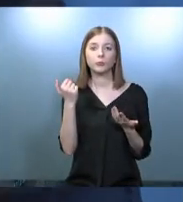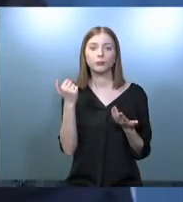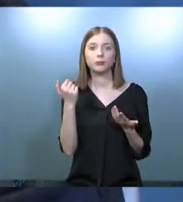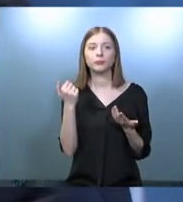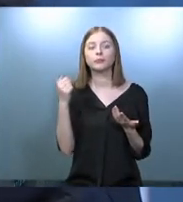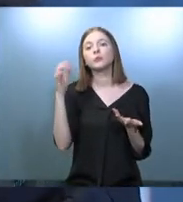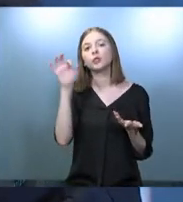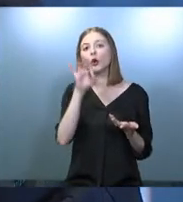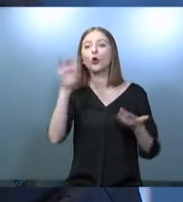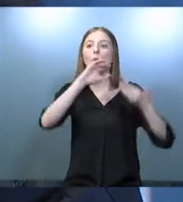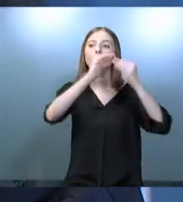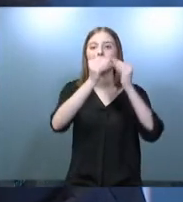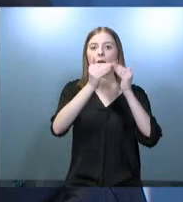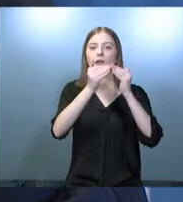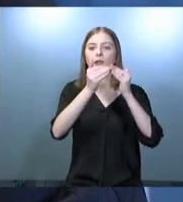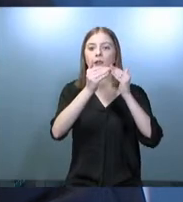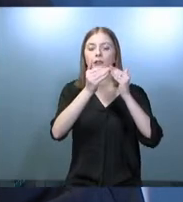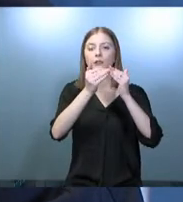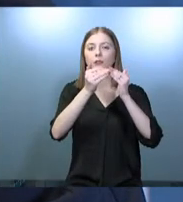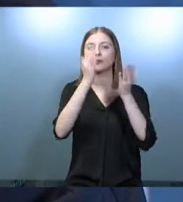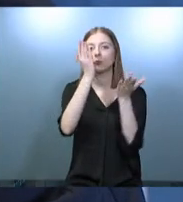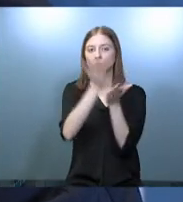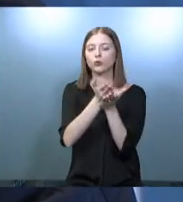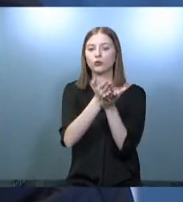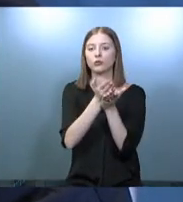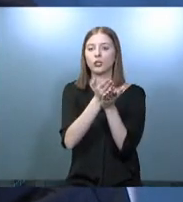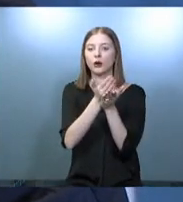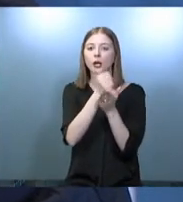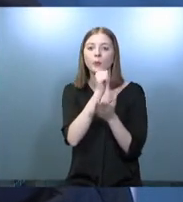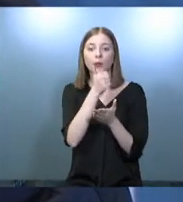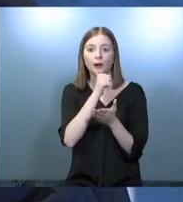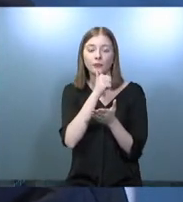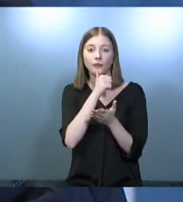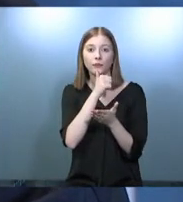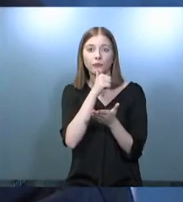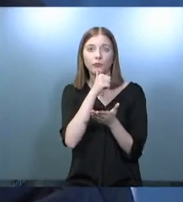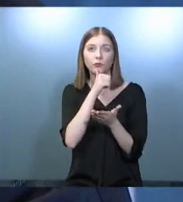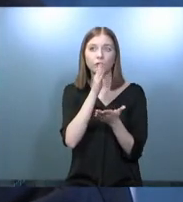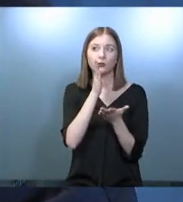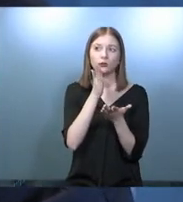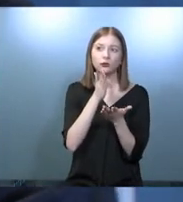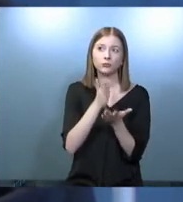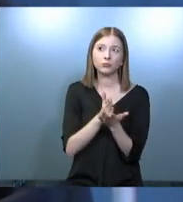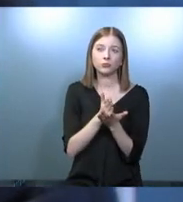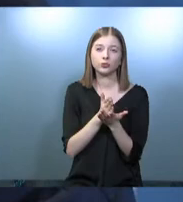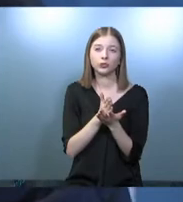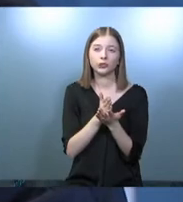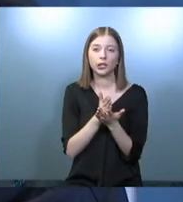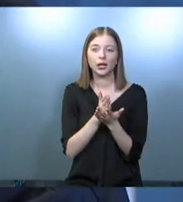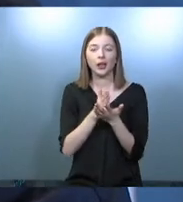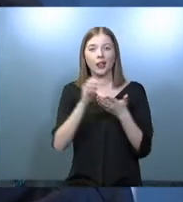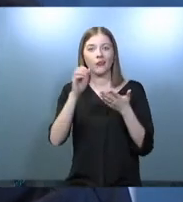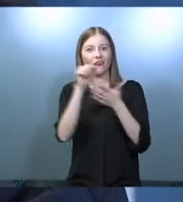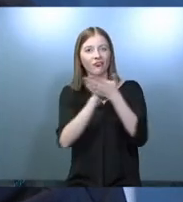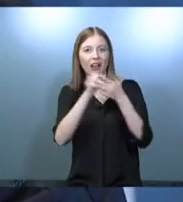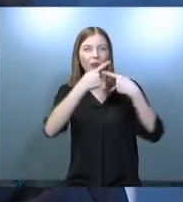Taip, kalba apie miesto, pajungtas Kėdainių miestas, kurie yra nebetitinka, sakykime, šiandienos reikalavimų